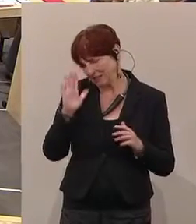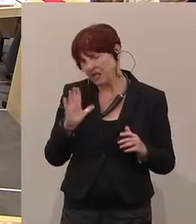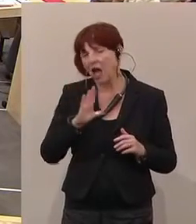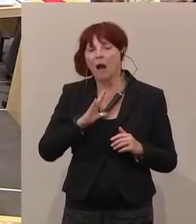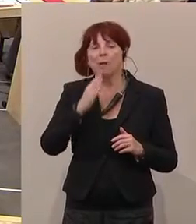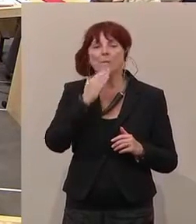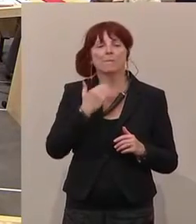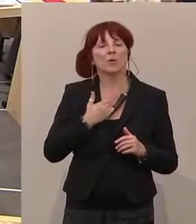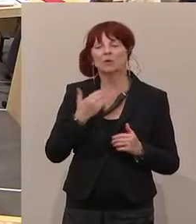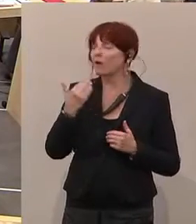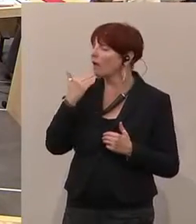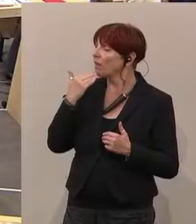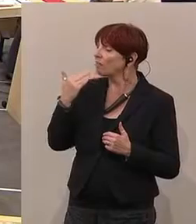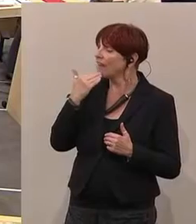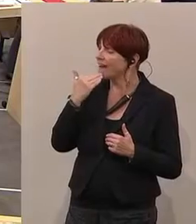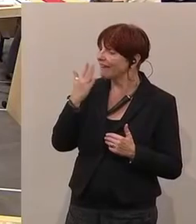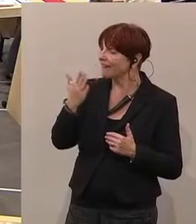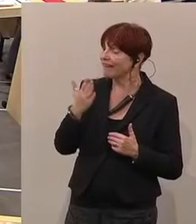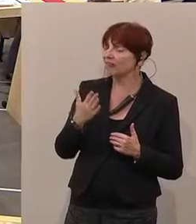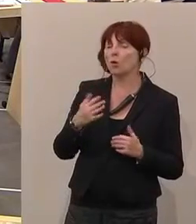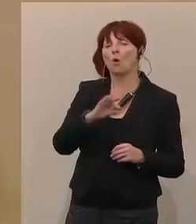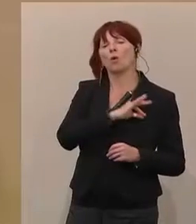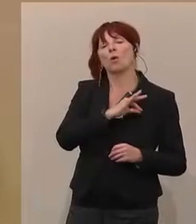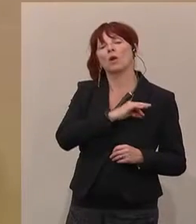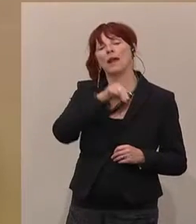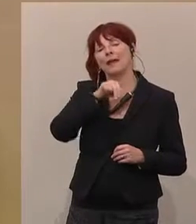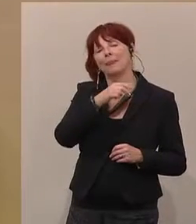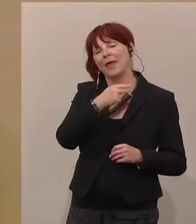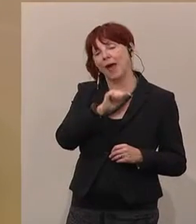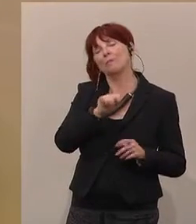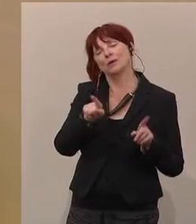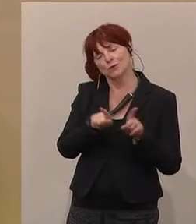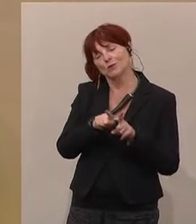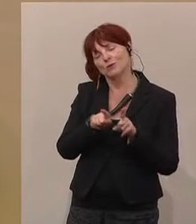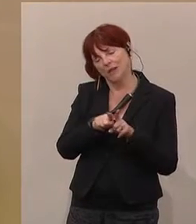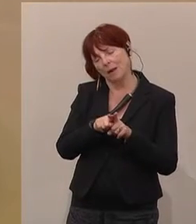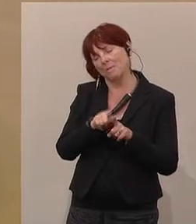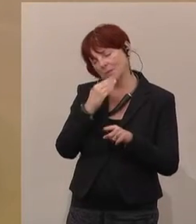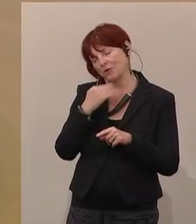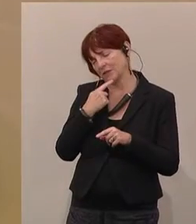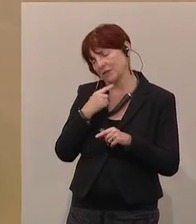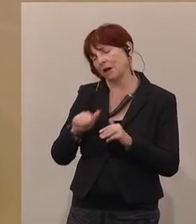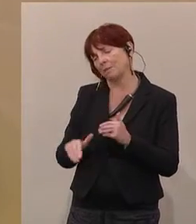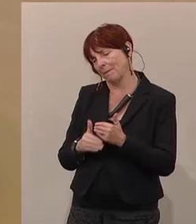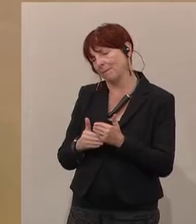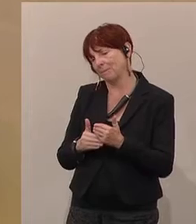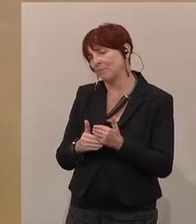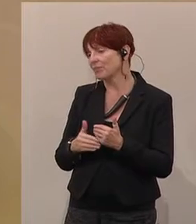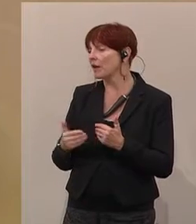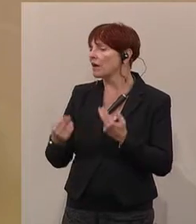die Dankesworte des Kollegen Nehammer, weil es ist, glaube ich, wichtig auch zu betonen, nach einer Debatte,